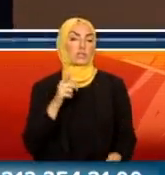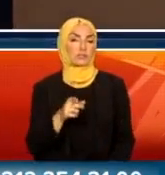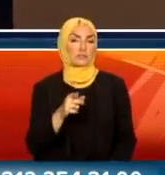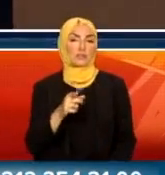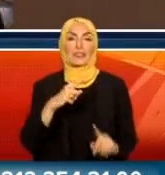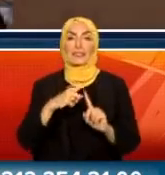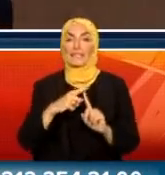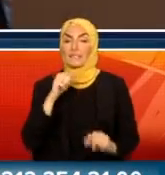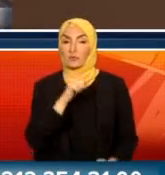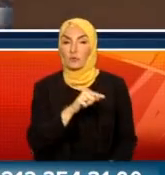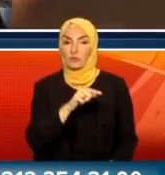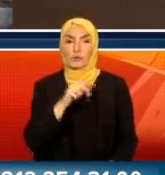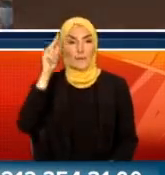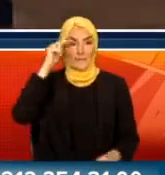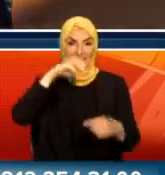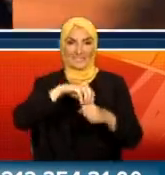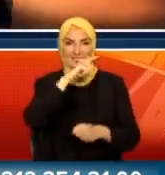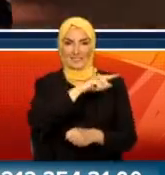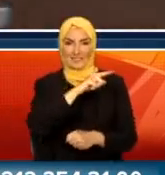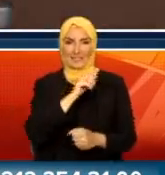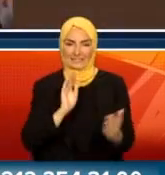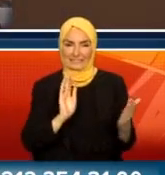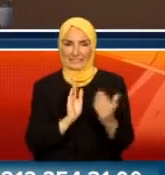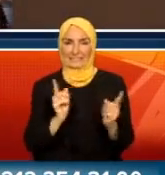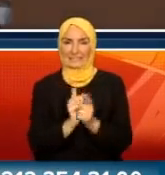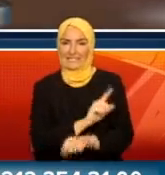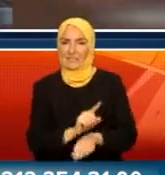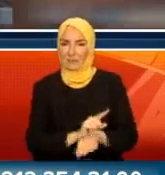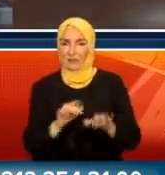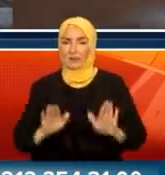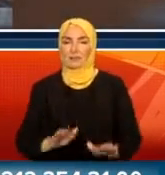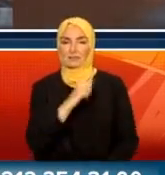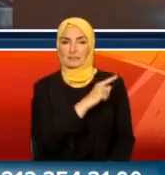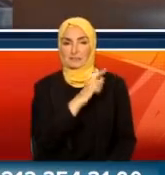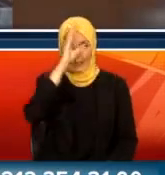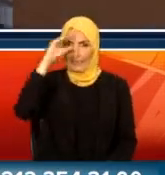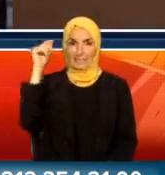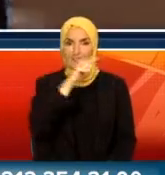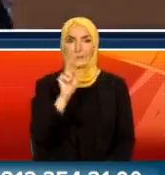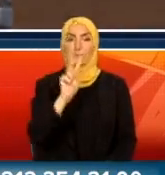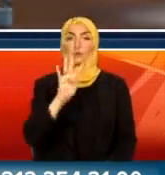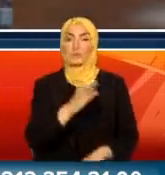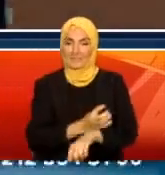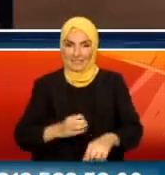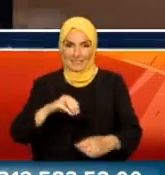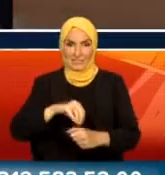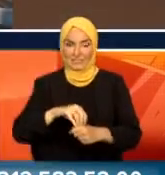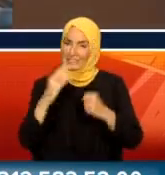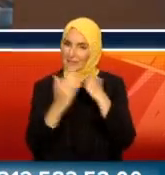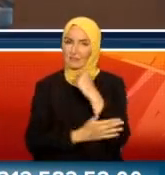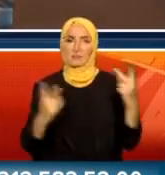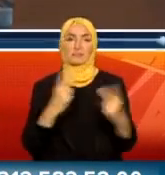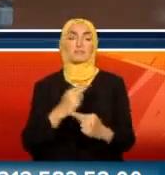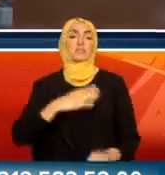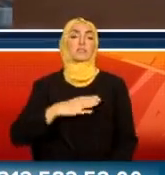TikTok'un Amerika'da sayılı saatleri kaldı. Çünkü Trump uygulamayı 24 saat içerisinde yasaklamak istiyor. Bunun